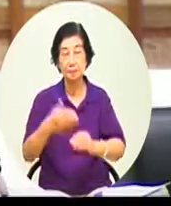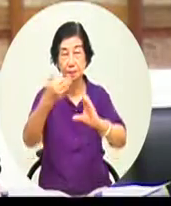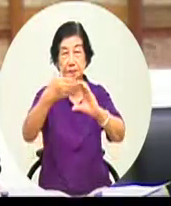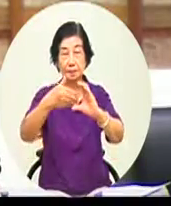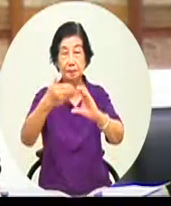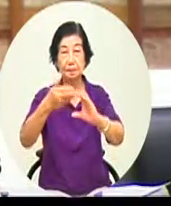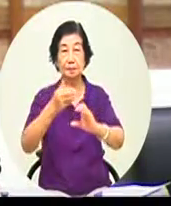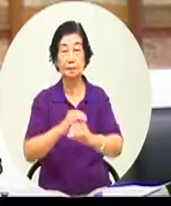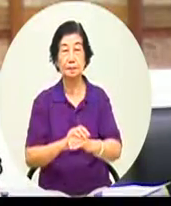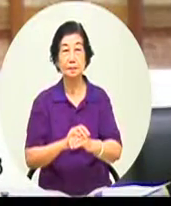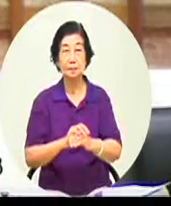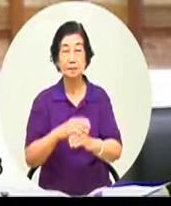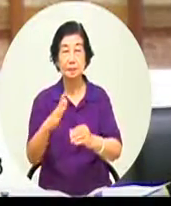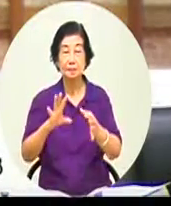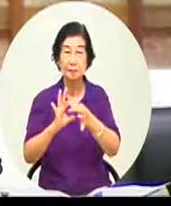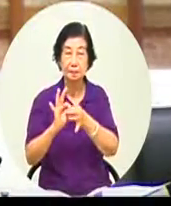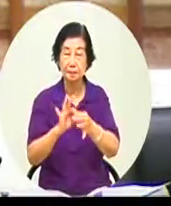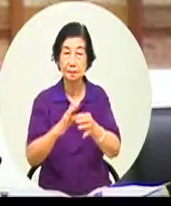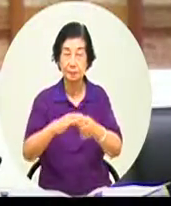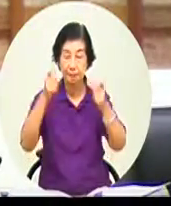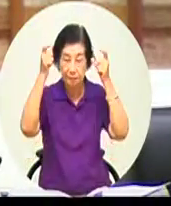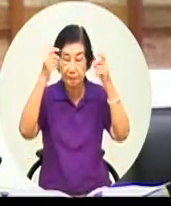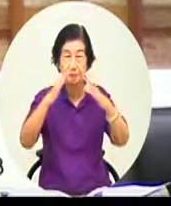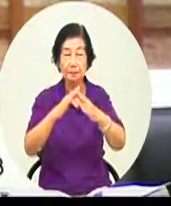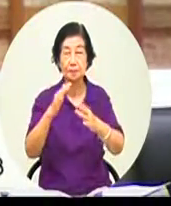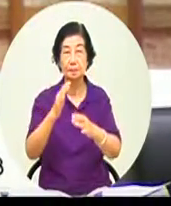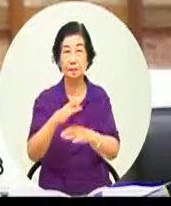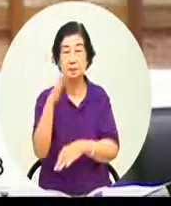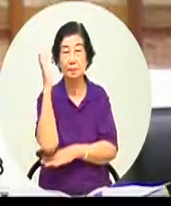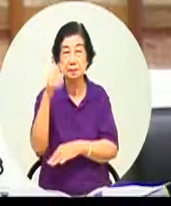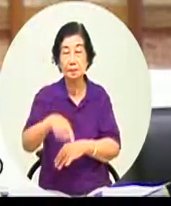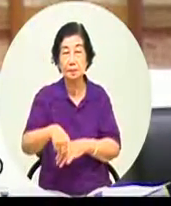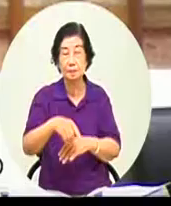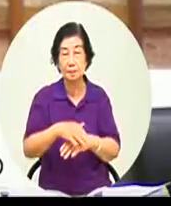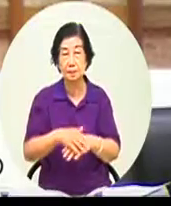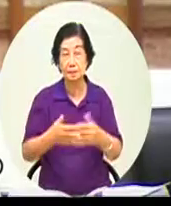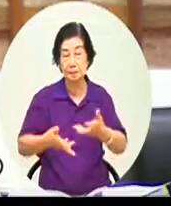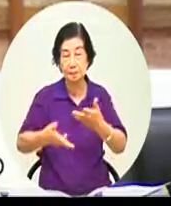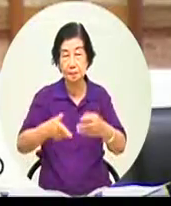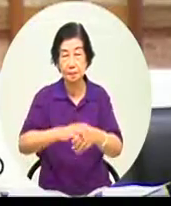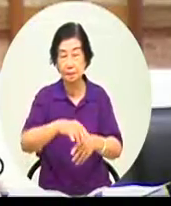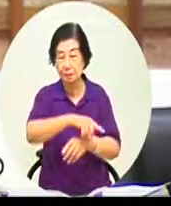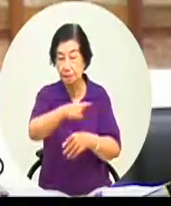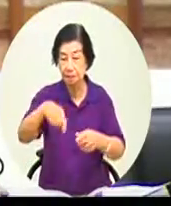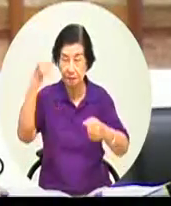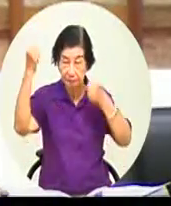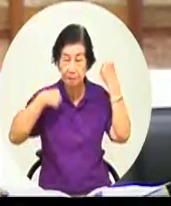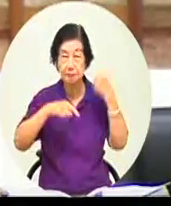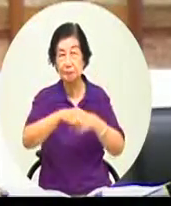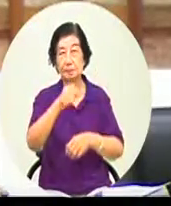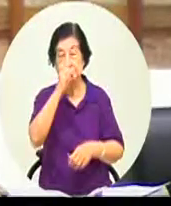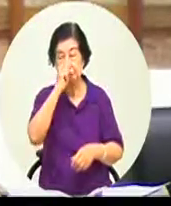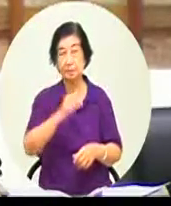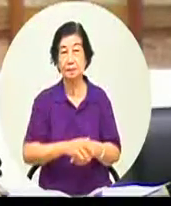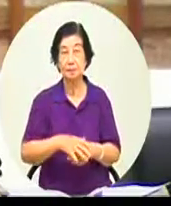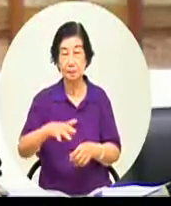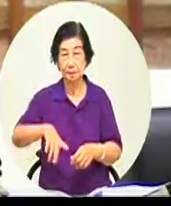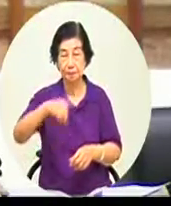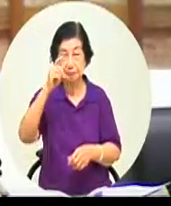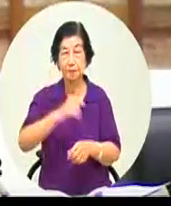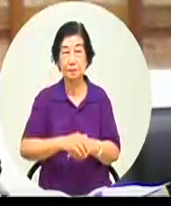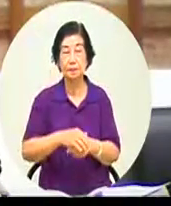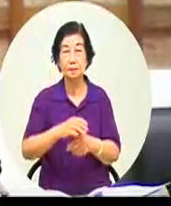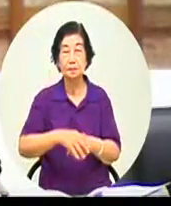的关心我们高雄市市政的我们的观众朋友，大家早安，大家好。首先请教一下哈，我